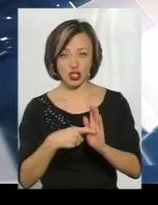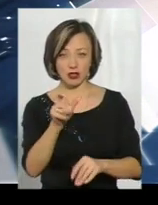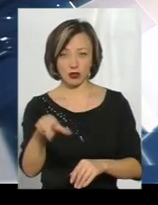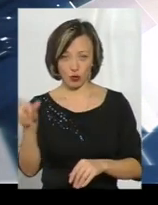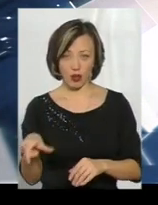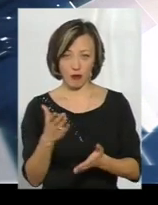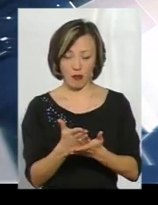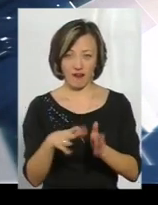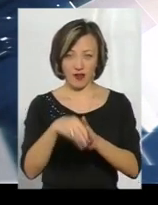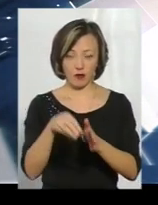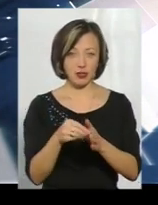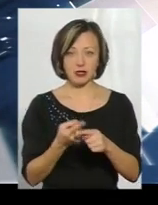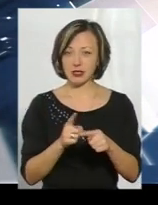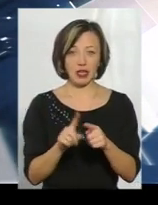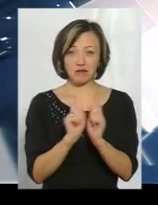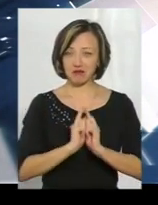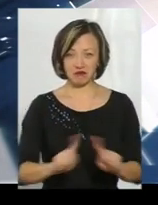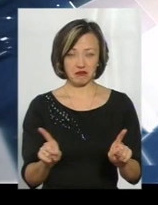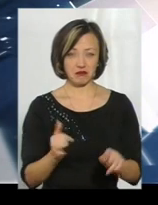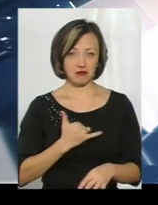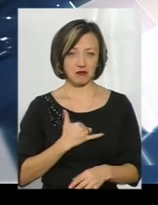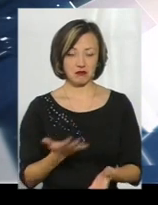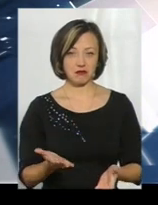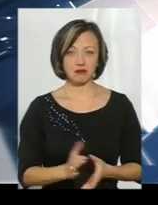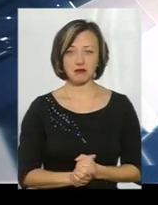1226. Це щось досить дивне в нас.